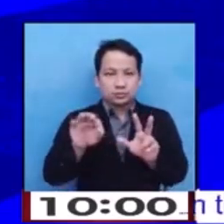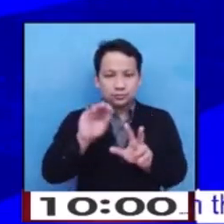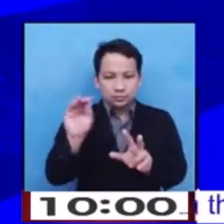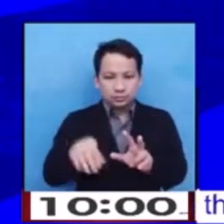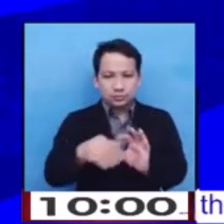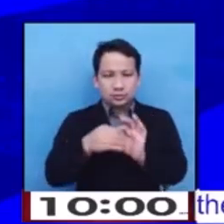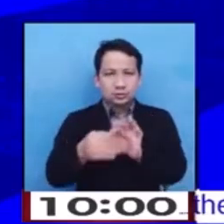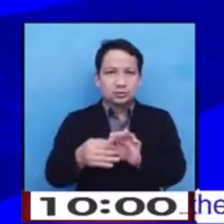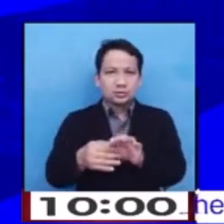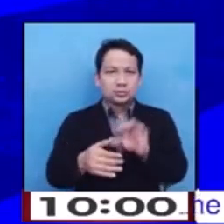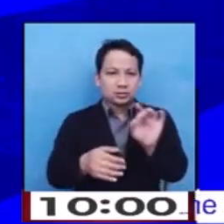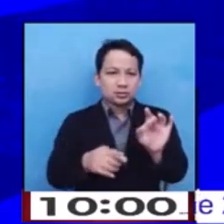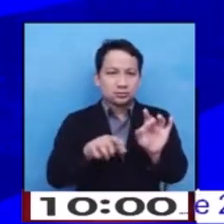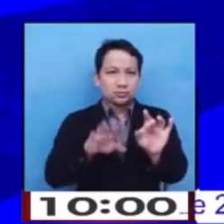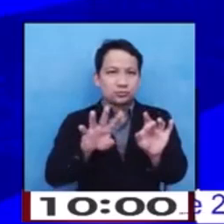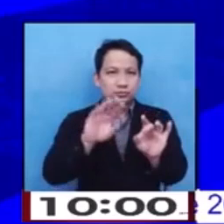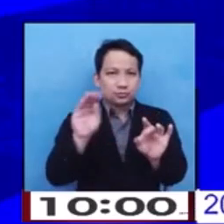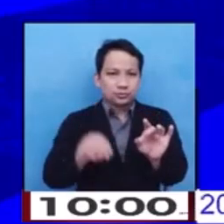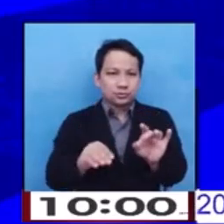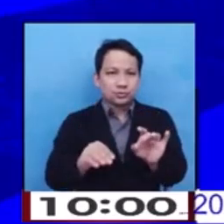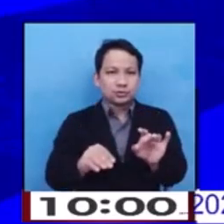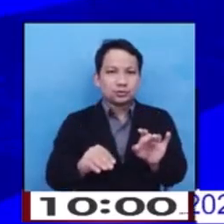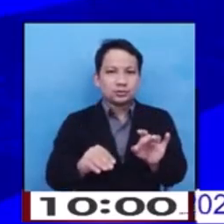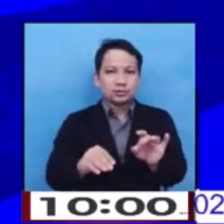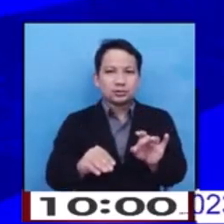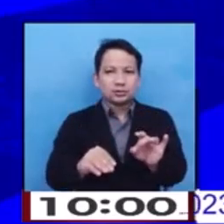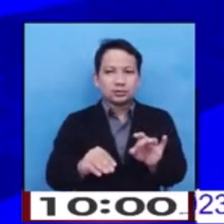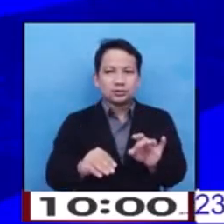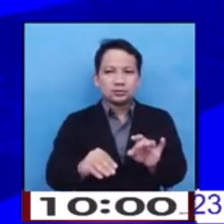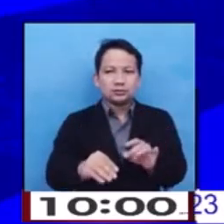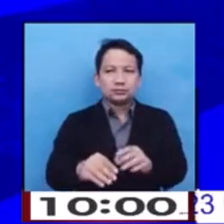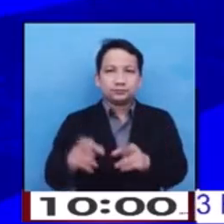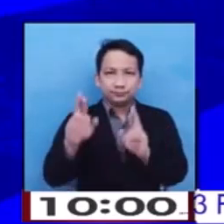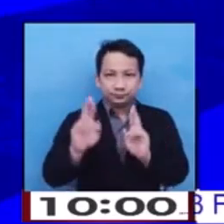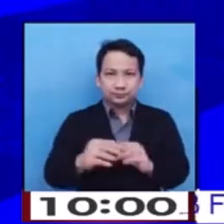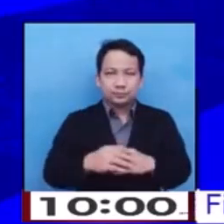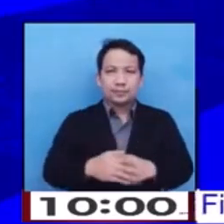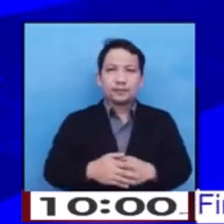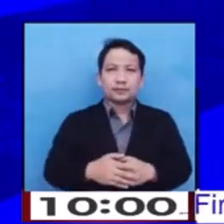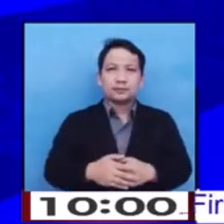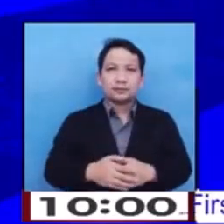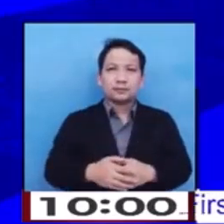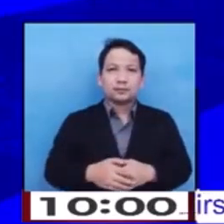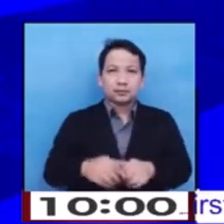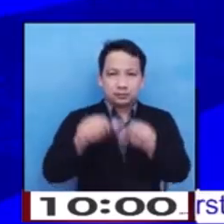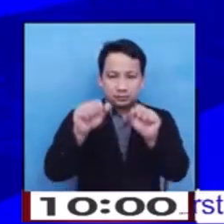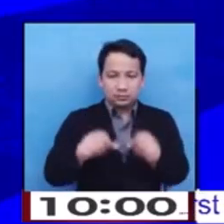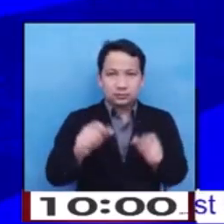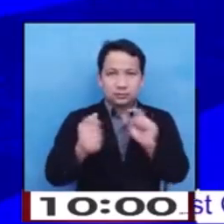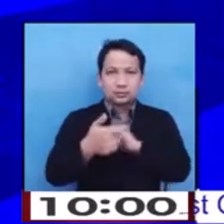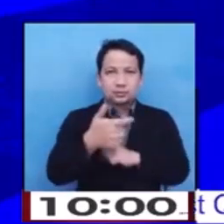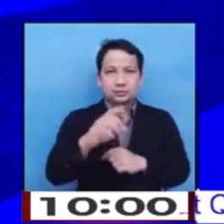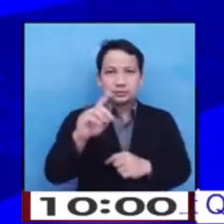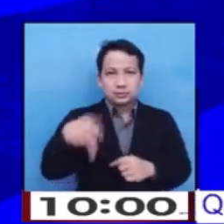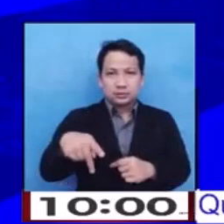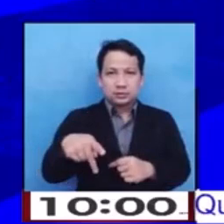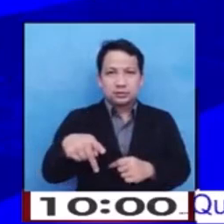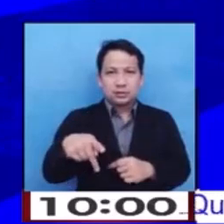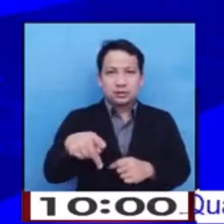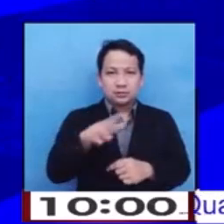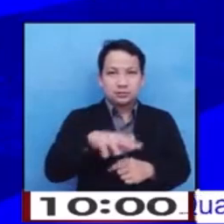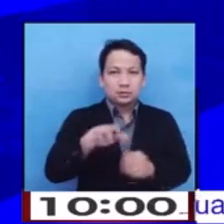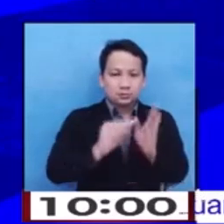at 8.4% respectively. Sa seasonal adjusted GDP, ang industry ay lumago